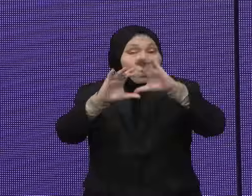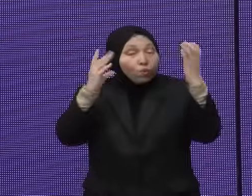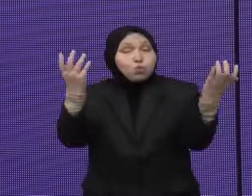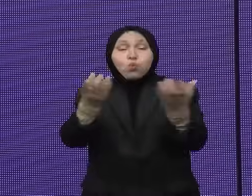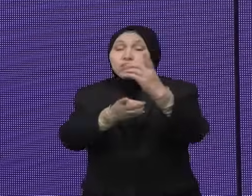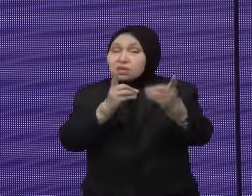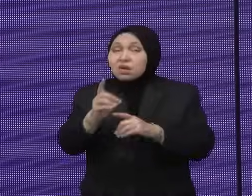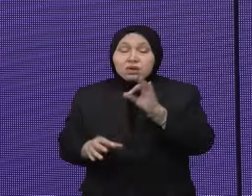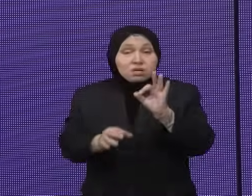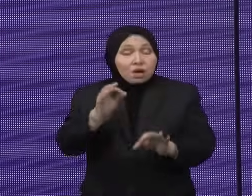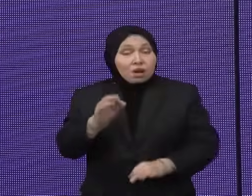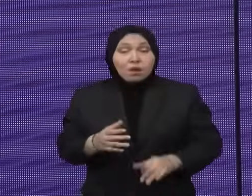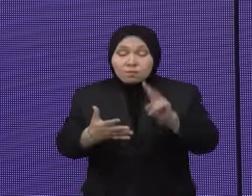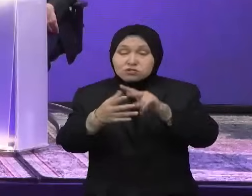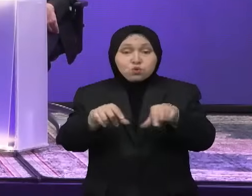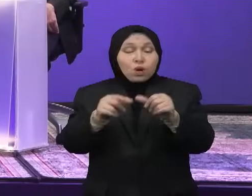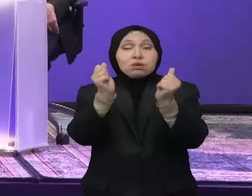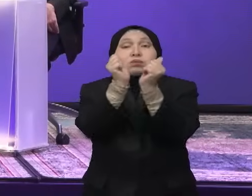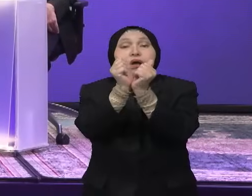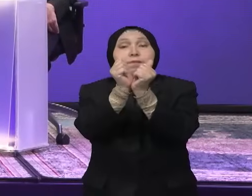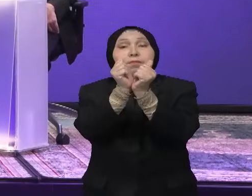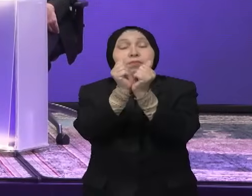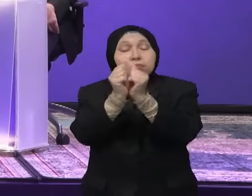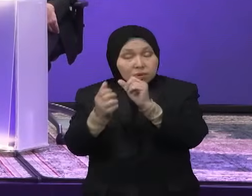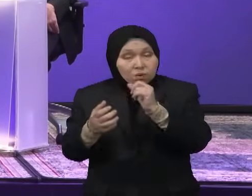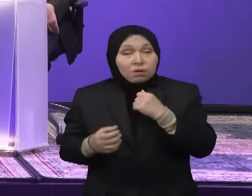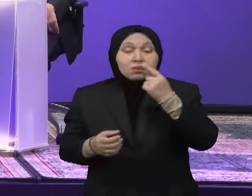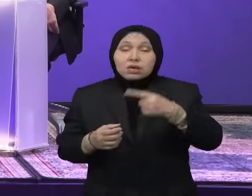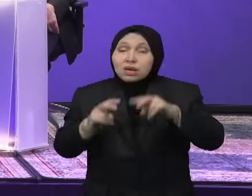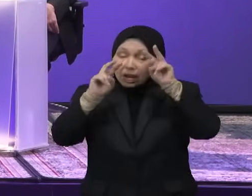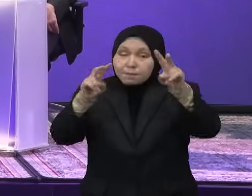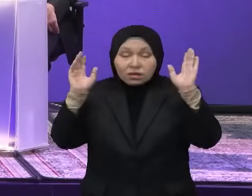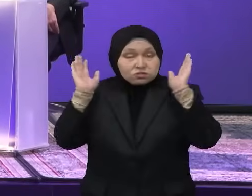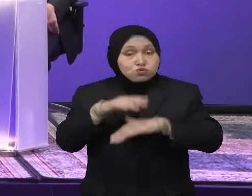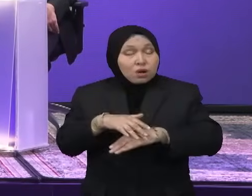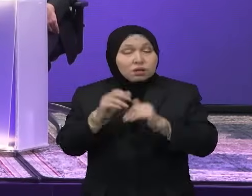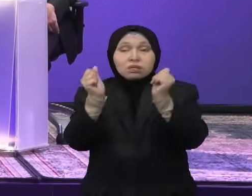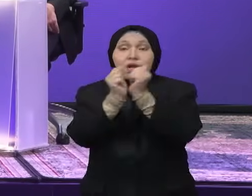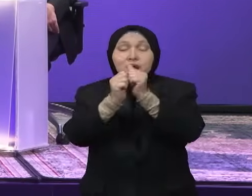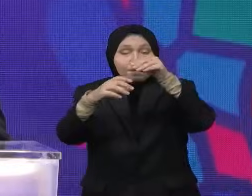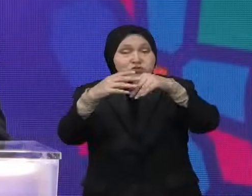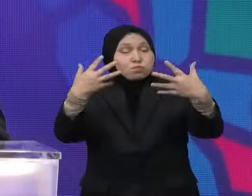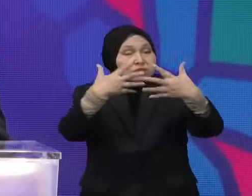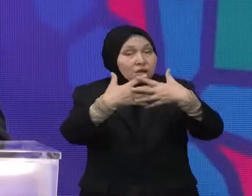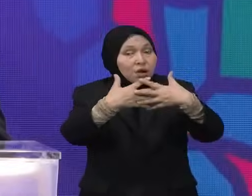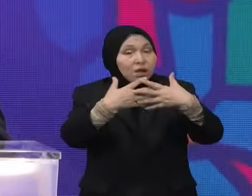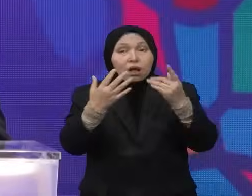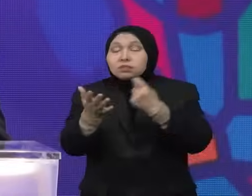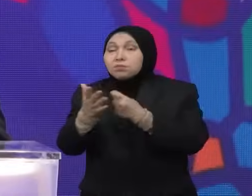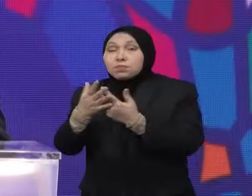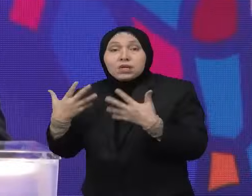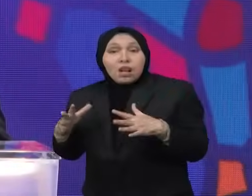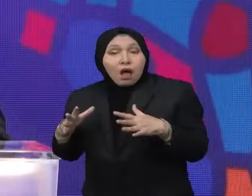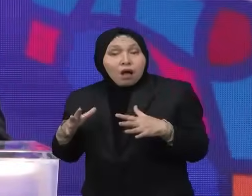yang kalau baca Quran kena tangkap. Kalau katakan nampak dia solat, dia kena tangkap masuk penjara, lepas tu tiba-tiba hilang, kan?